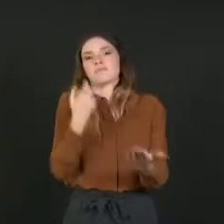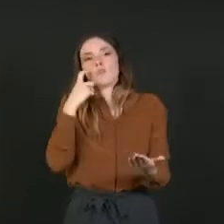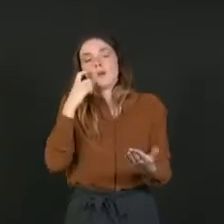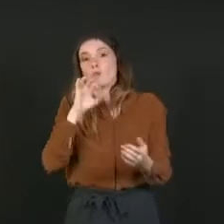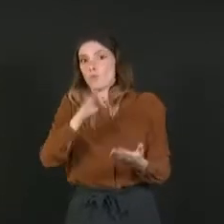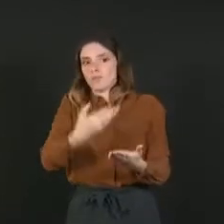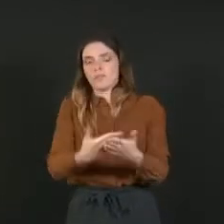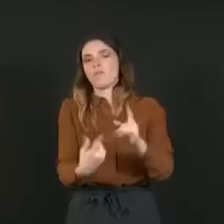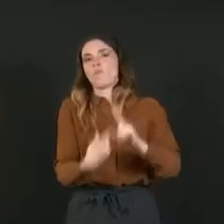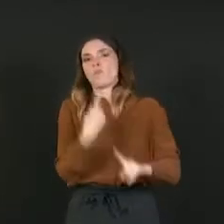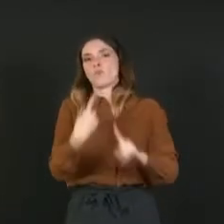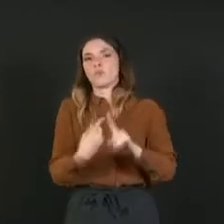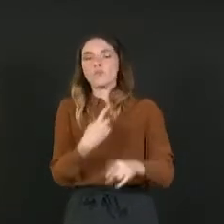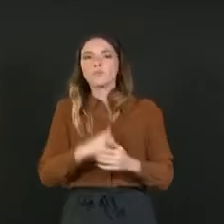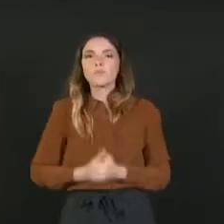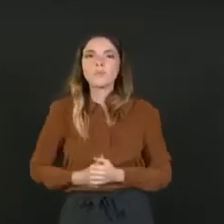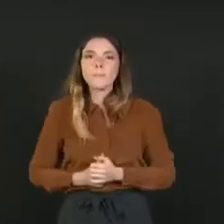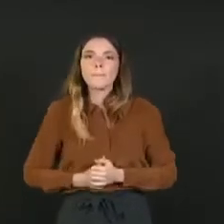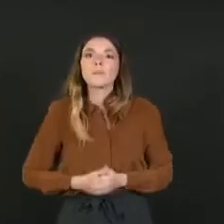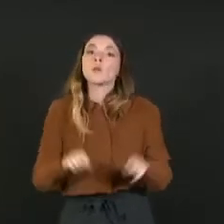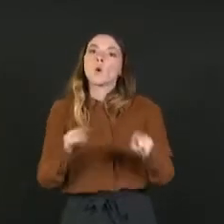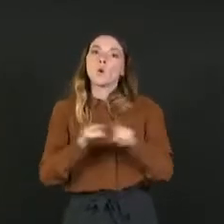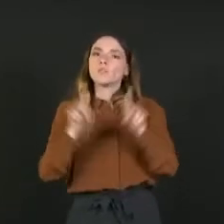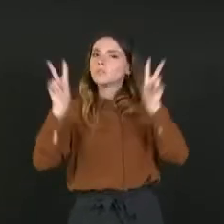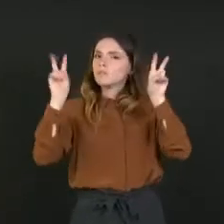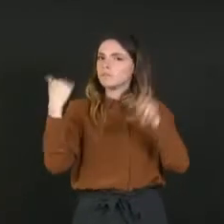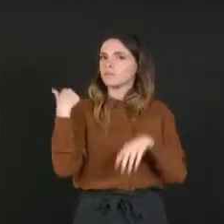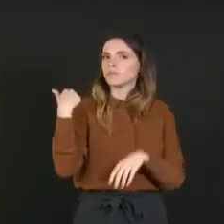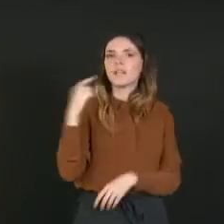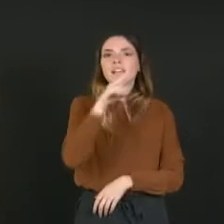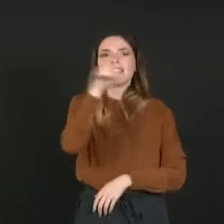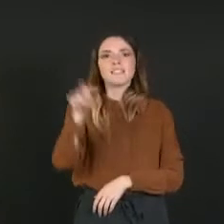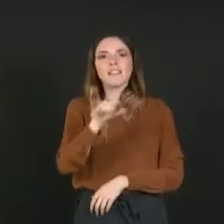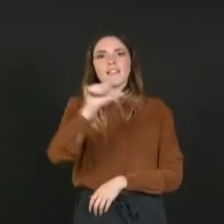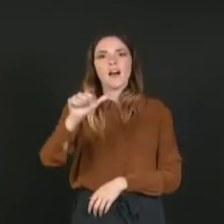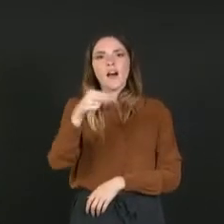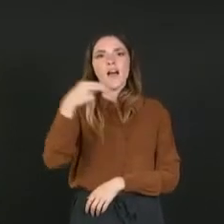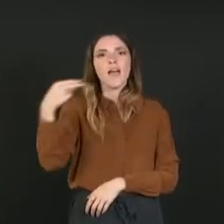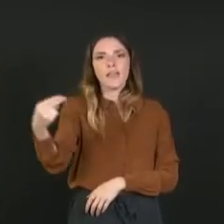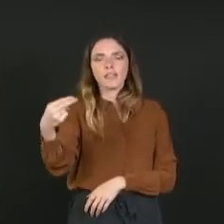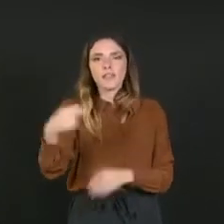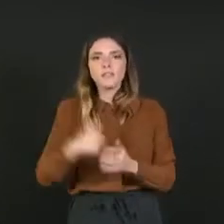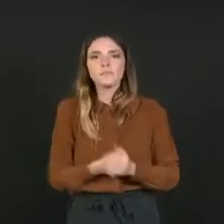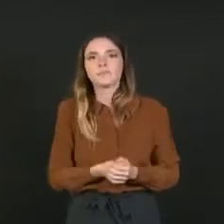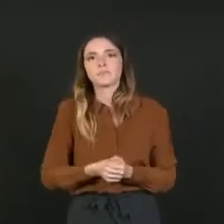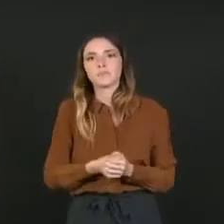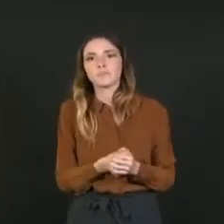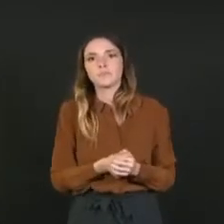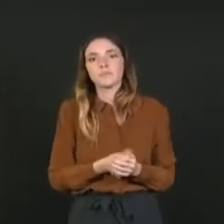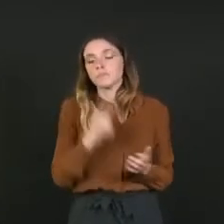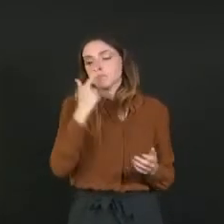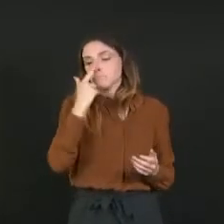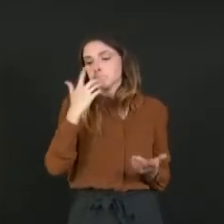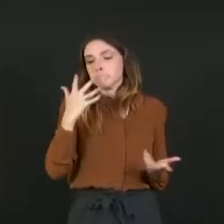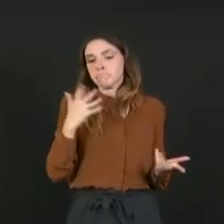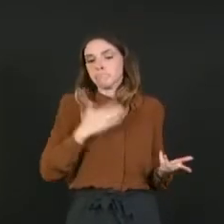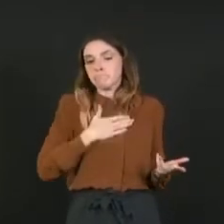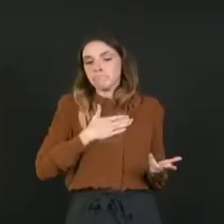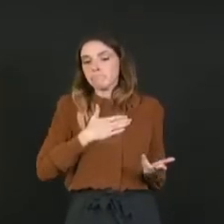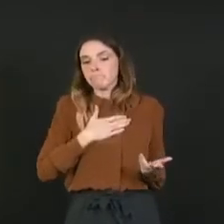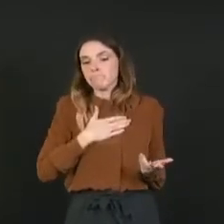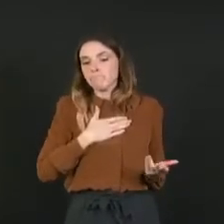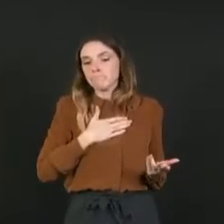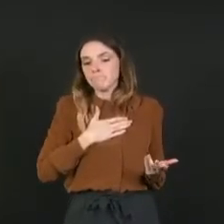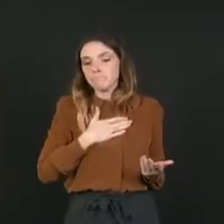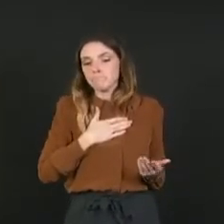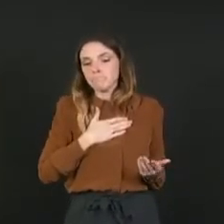puis sur le zéro artificialisation nette, je pense que de la même manière que